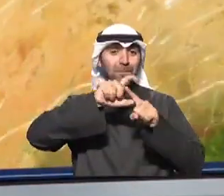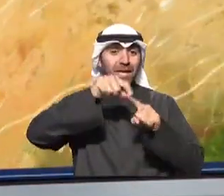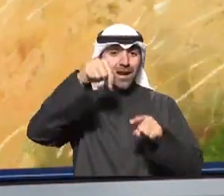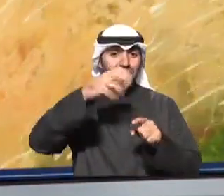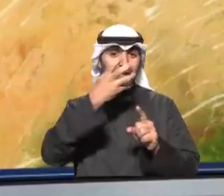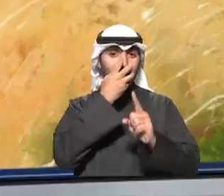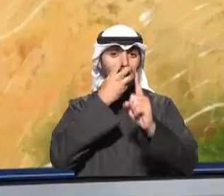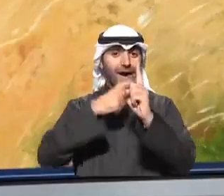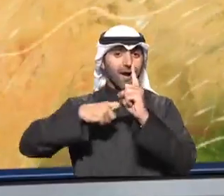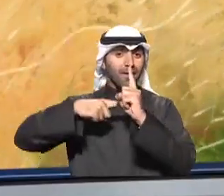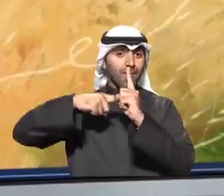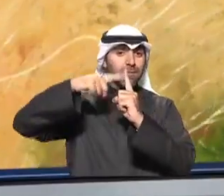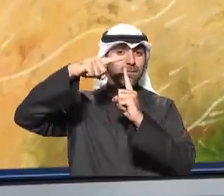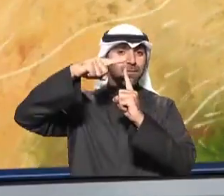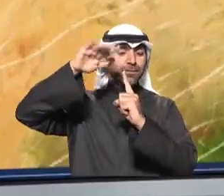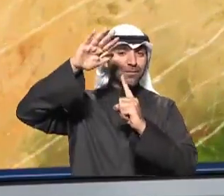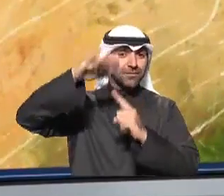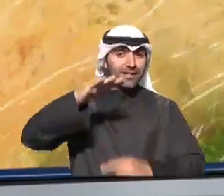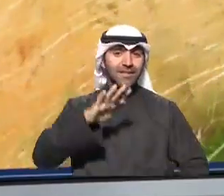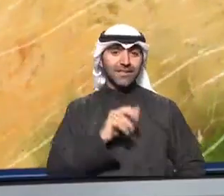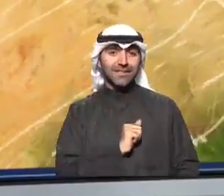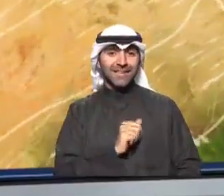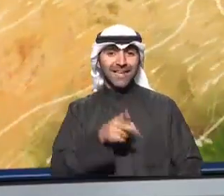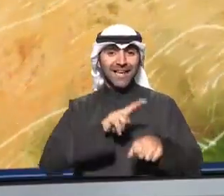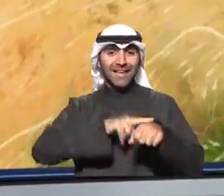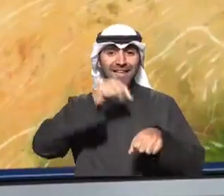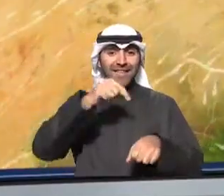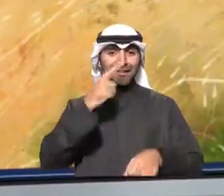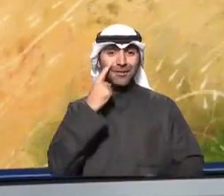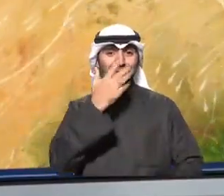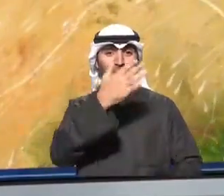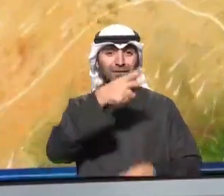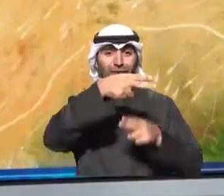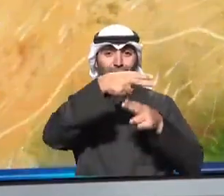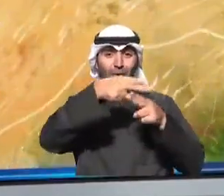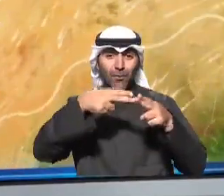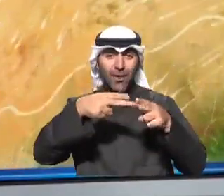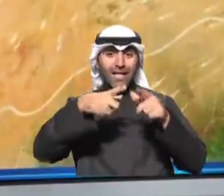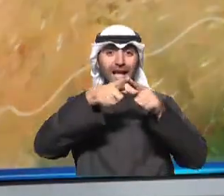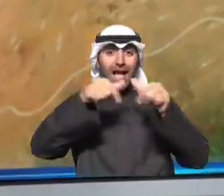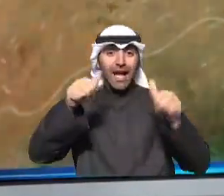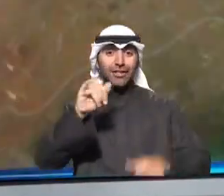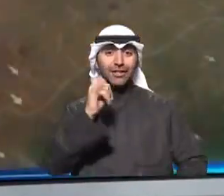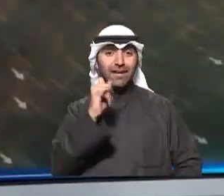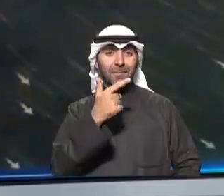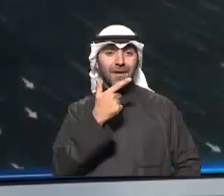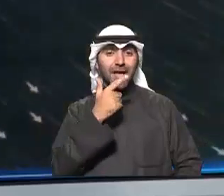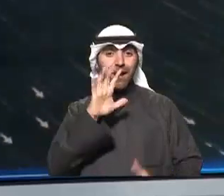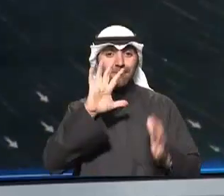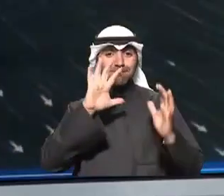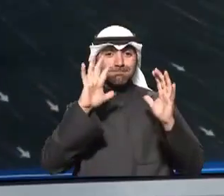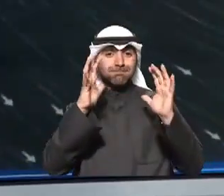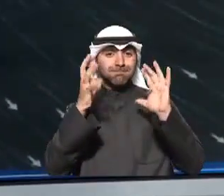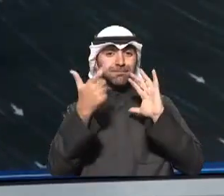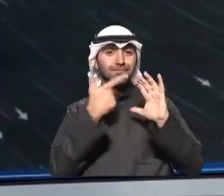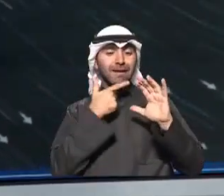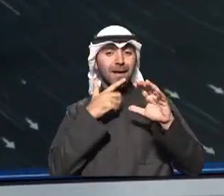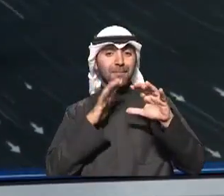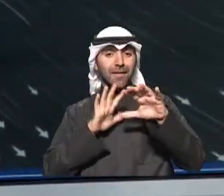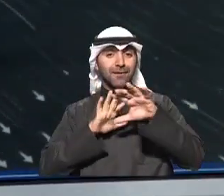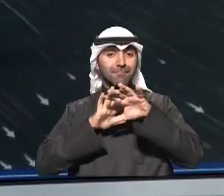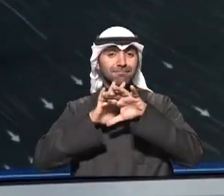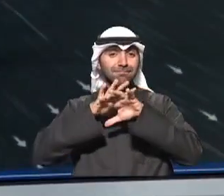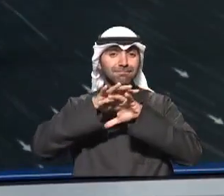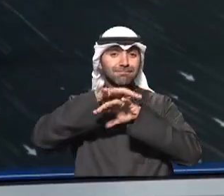جوي مؤثر علينا برياح متقلبة الاتجاه إلى شمالية غربية، متوقع أنها تستمر معنا خلال الأربع أيام